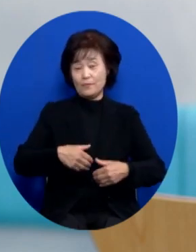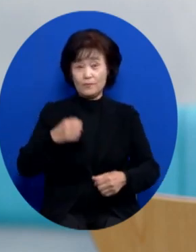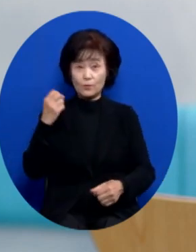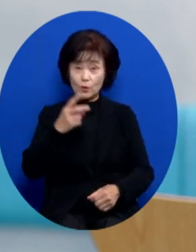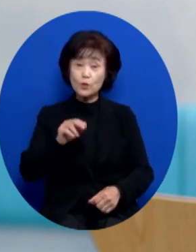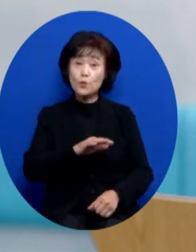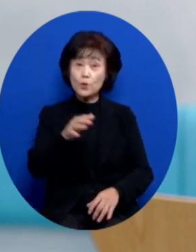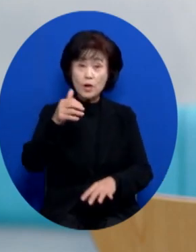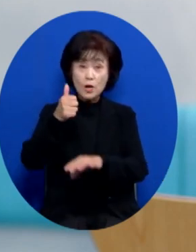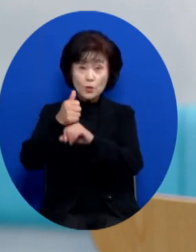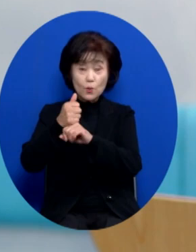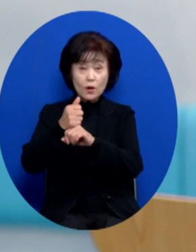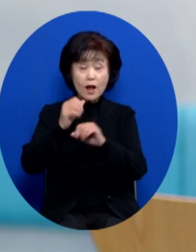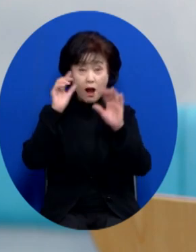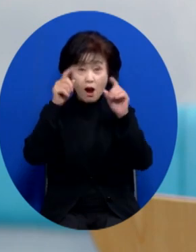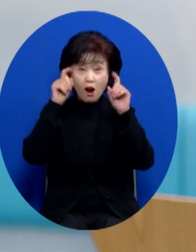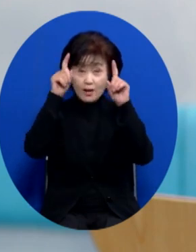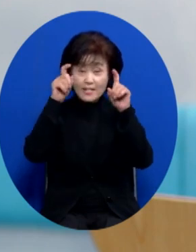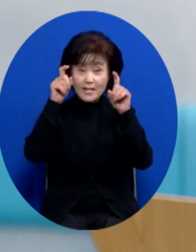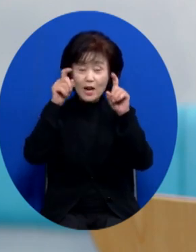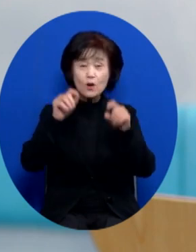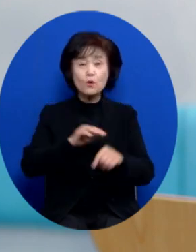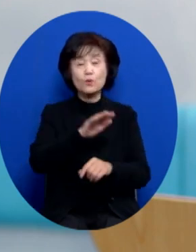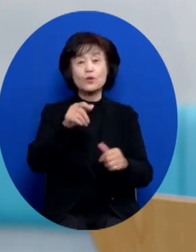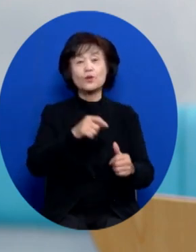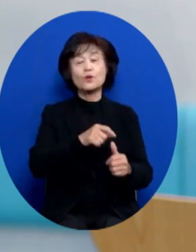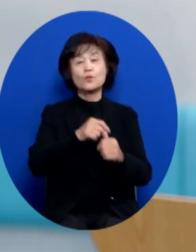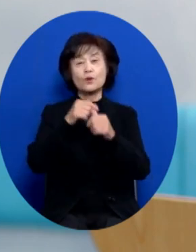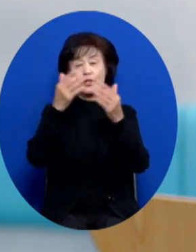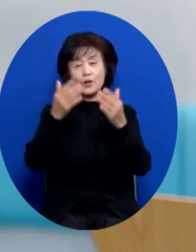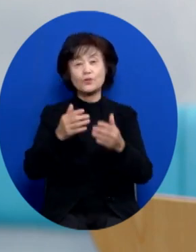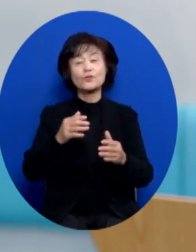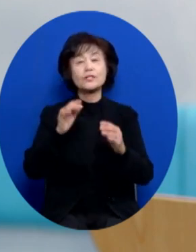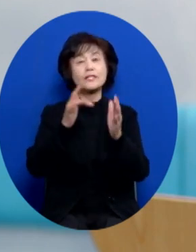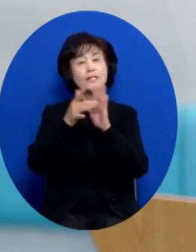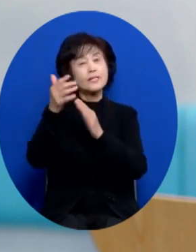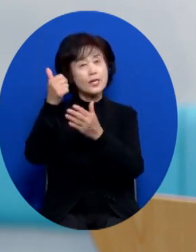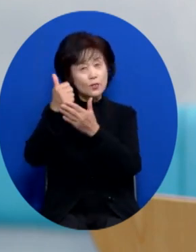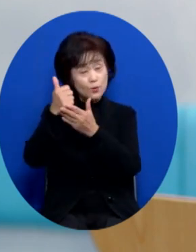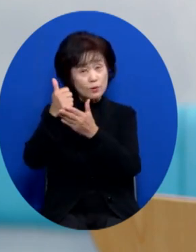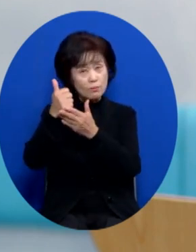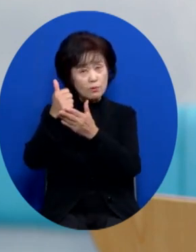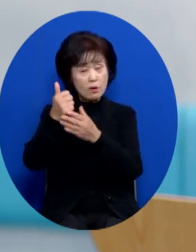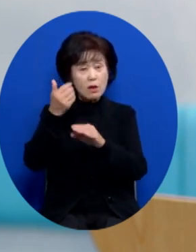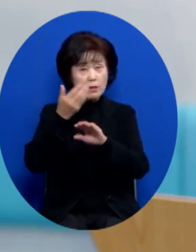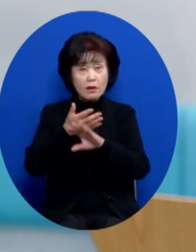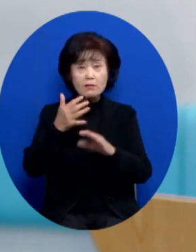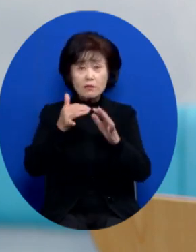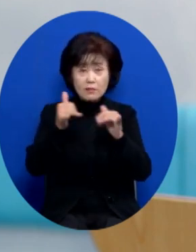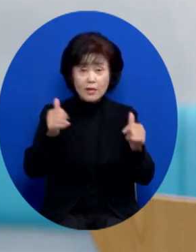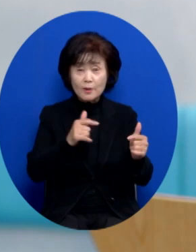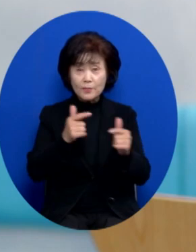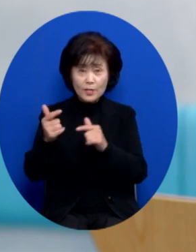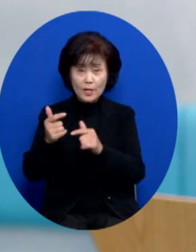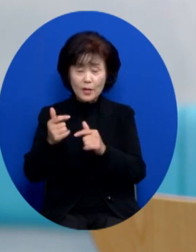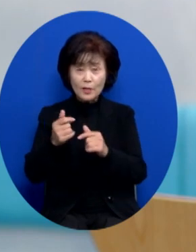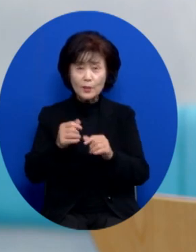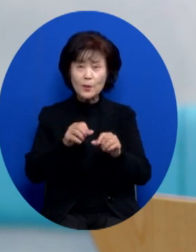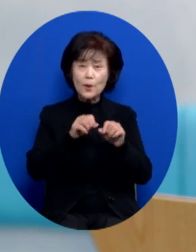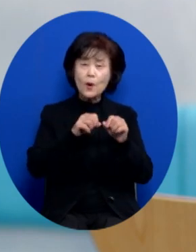우리가 속한 어린 양, 우리를 구원하신 어린 양 예수님을 다른 사람에게도 소개해야